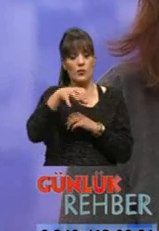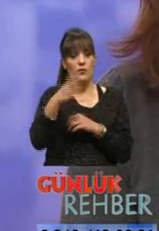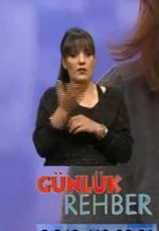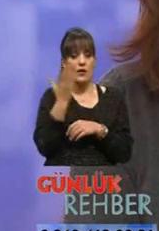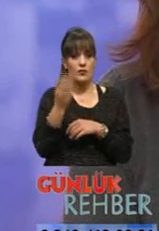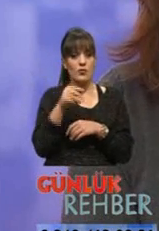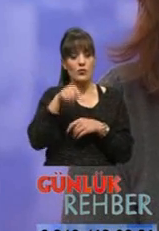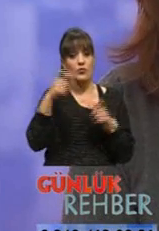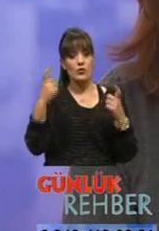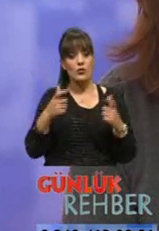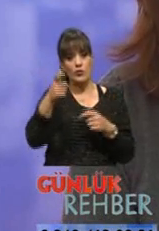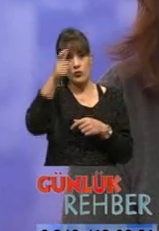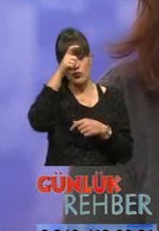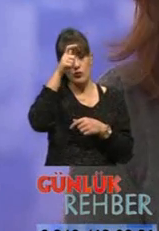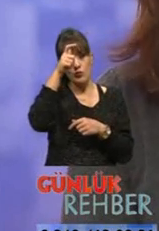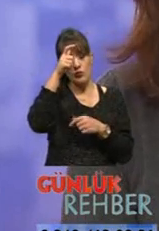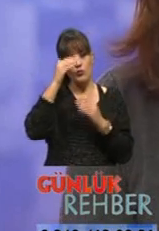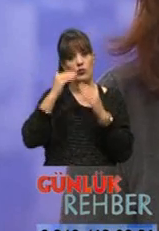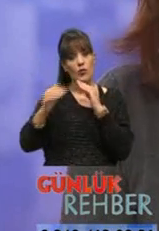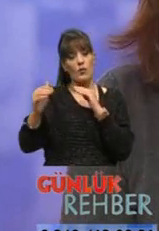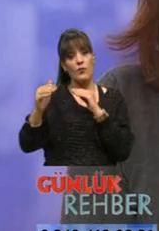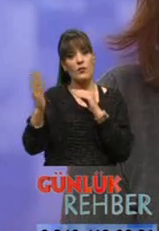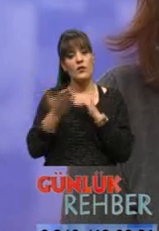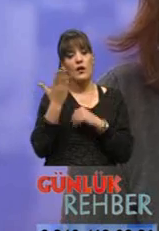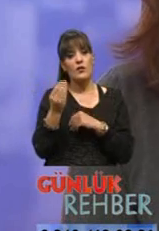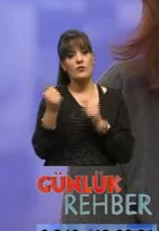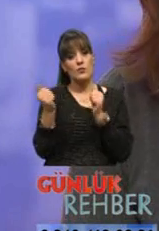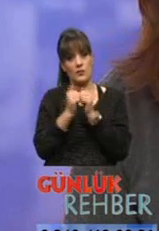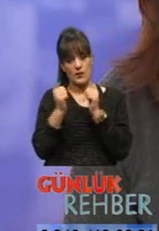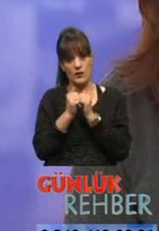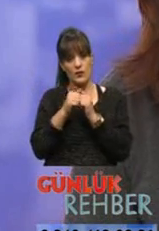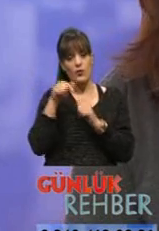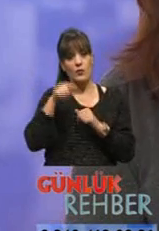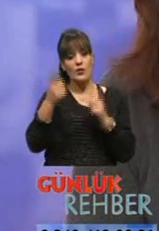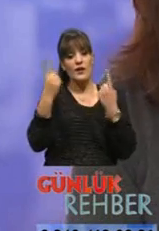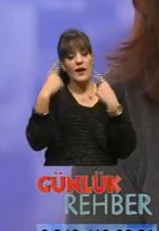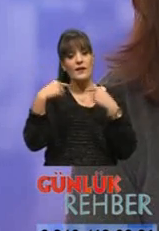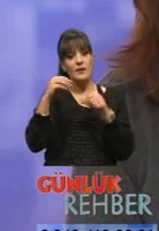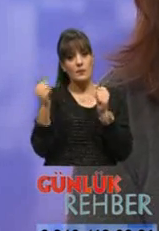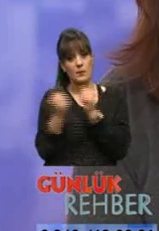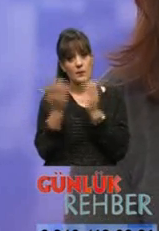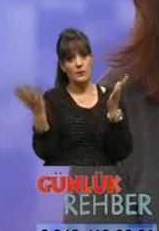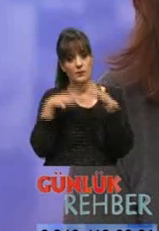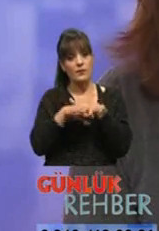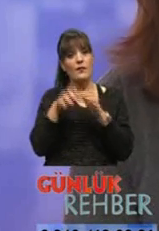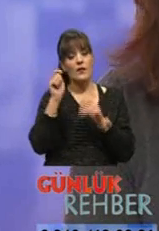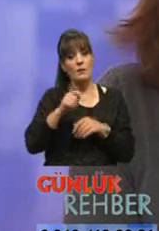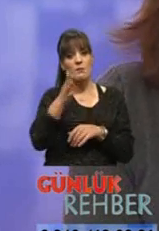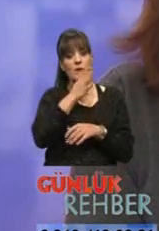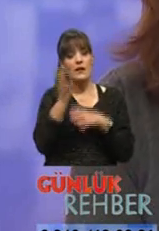çok tabii ki buradaki Türk toplumuyla daha çok içli dışlı. Hı hı. Bu yetkinlikleri bir araya getirip